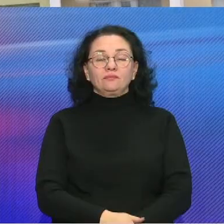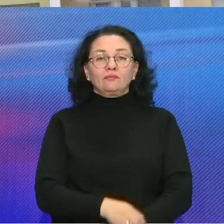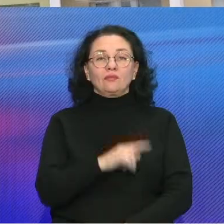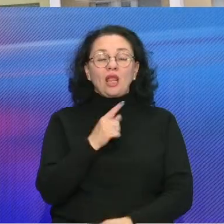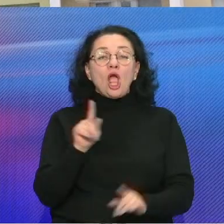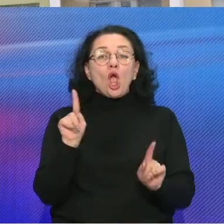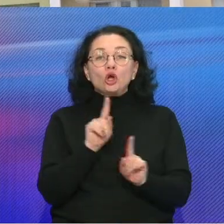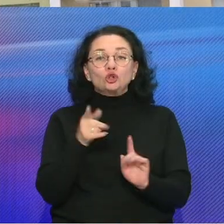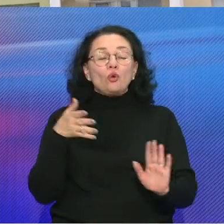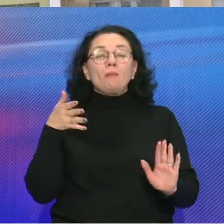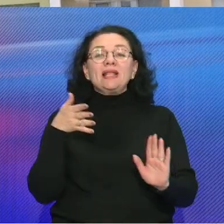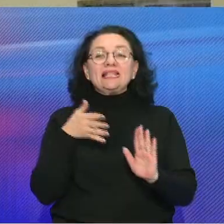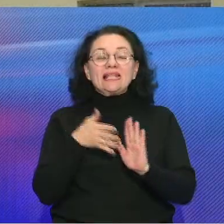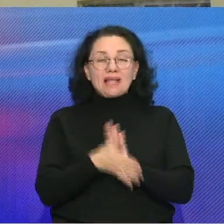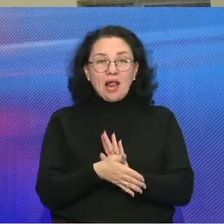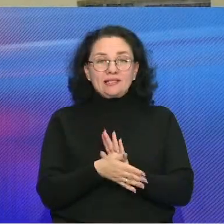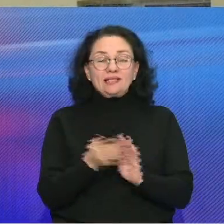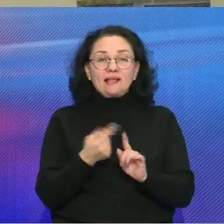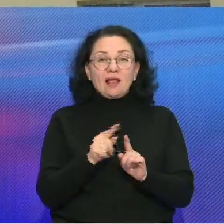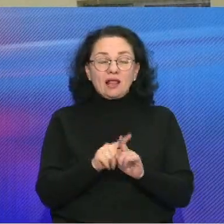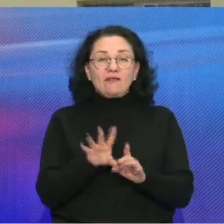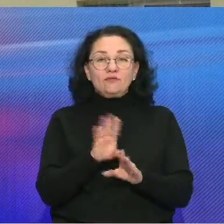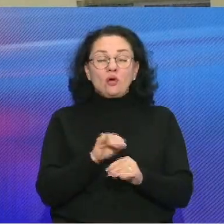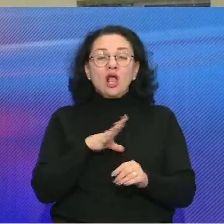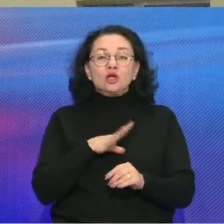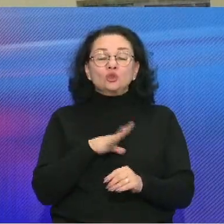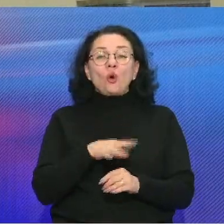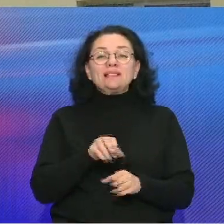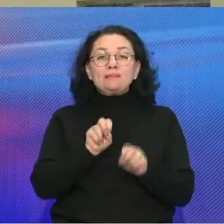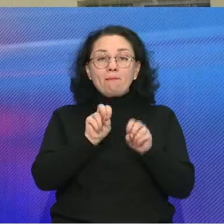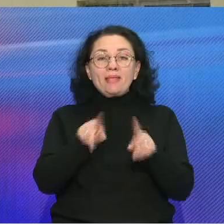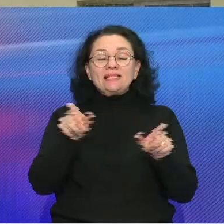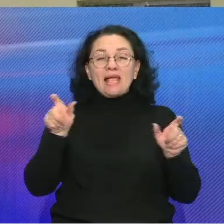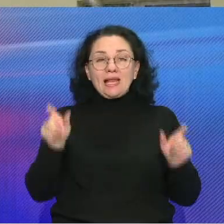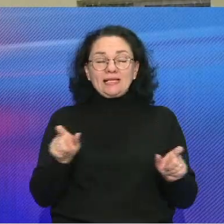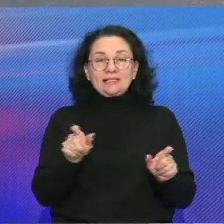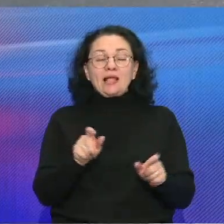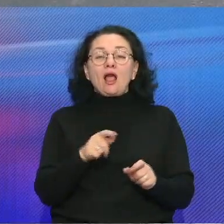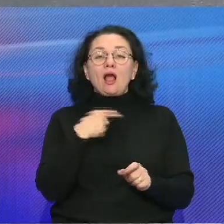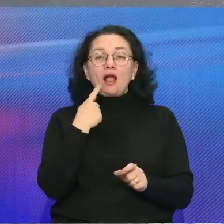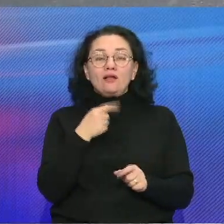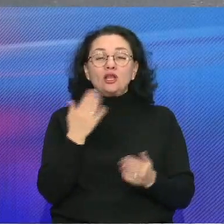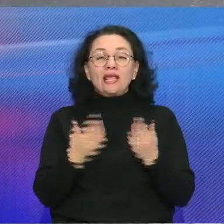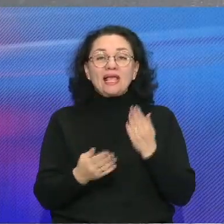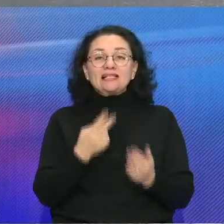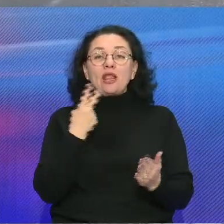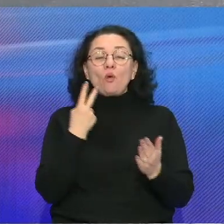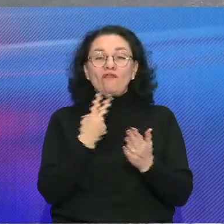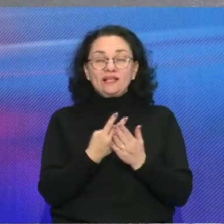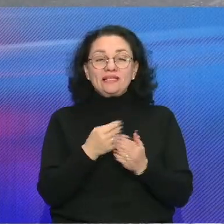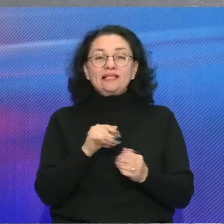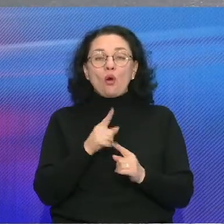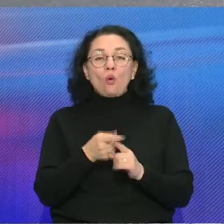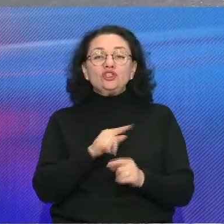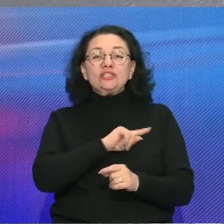Каб не трапить у списы потерпелых, специалисты Держэнергагазнагляду закликают. Коли вы выкрыли моцное парование от земли из